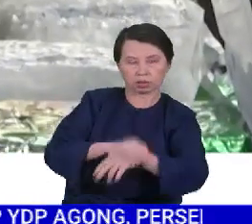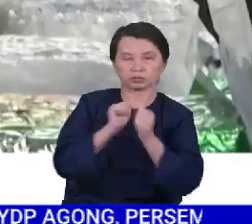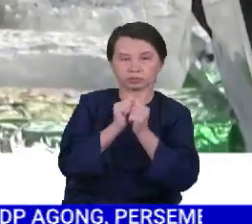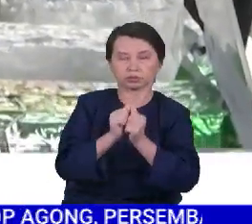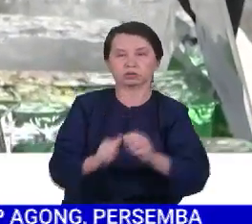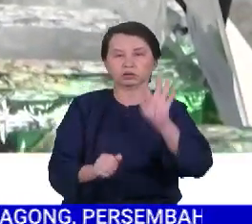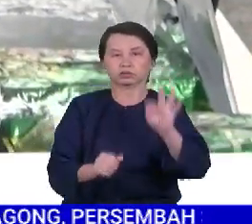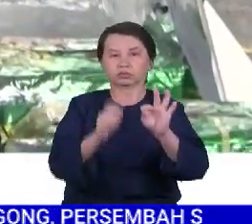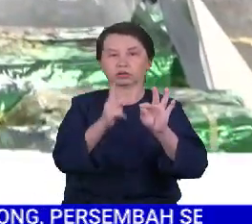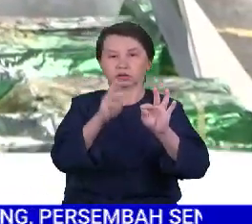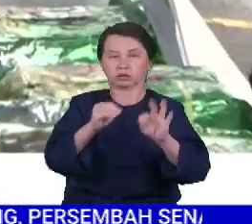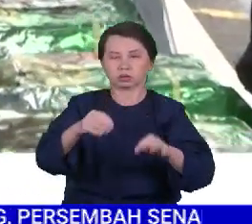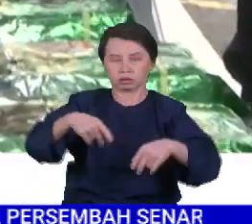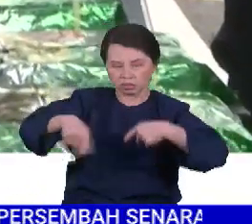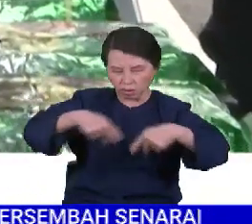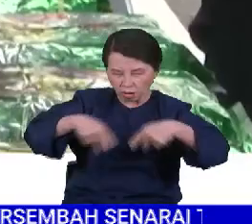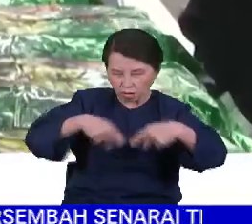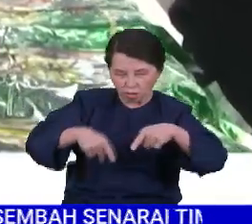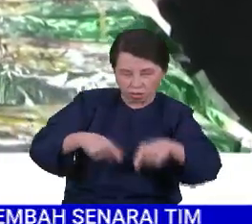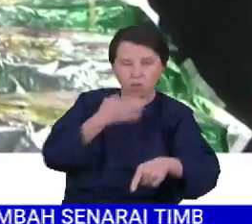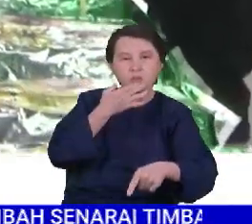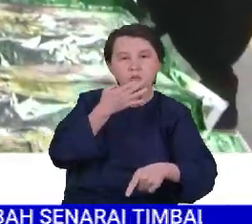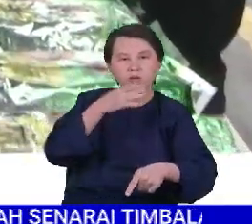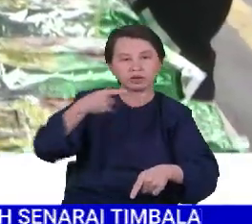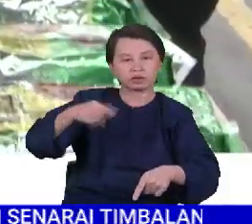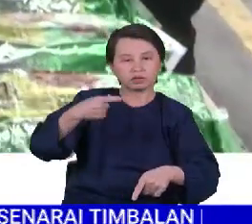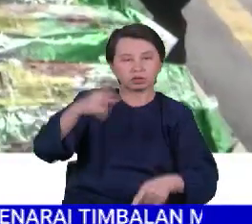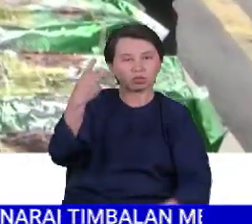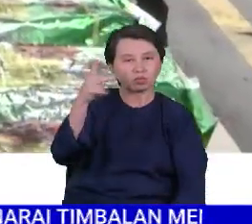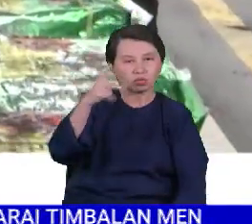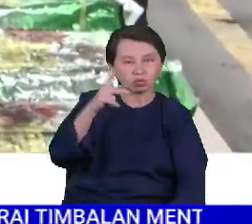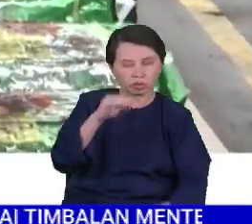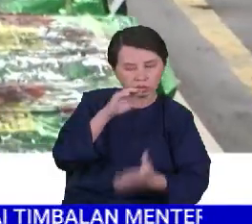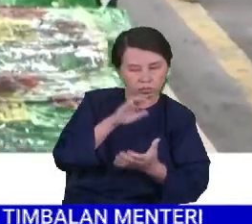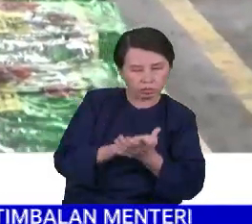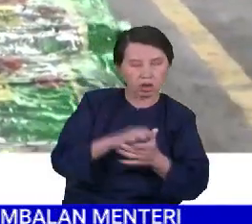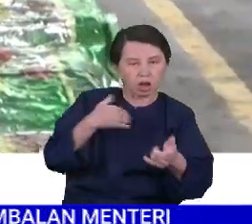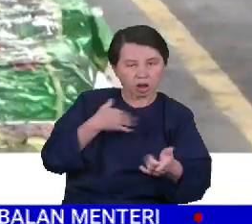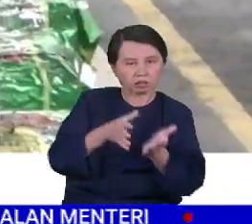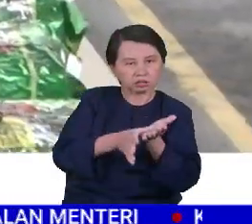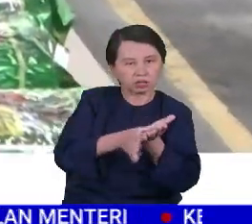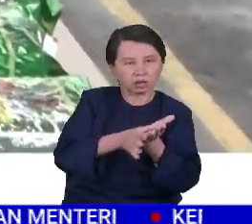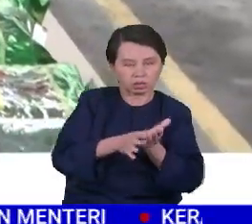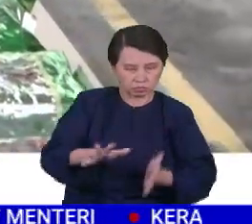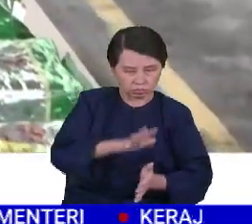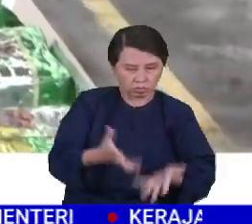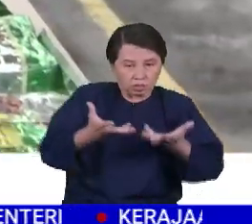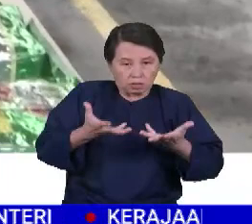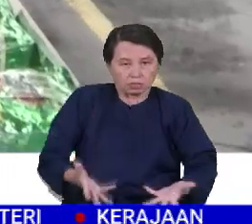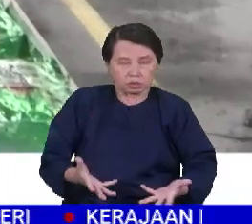bersama-sama 95 bungkusan plastik berwarna hijau kuning dipercayai berisi dadah dengan anggaran